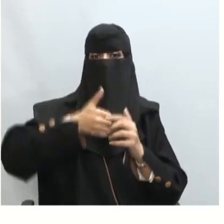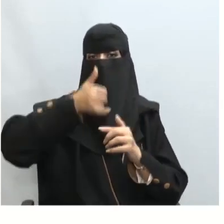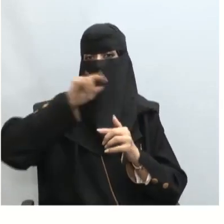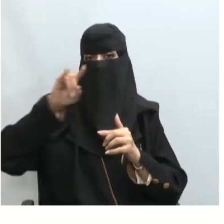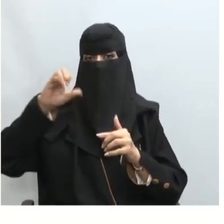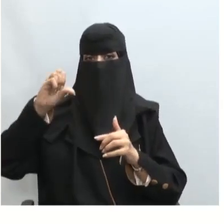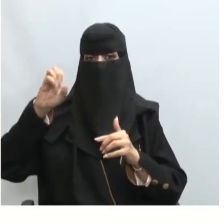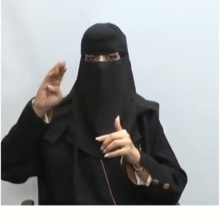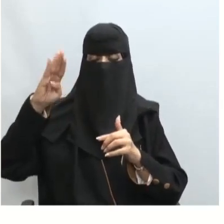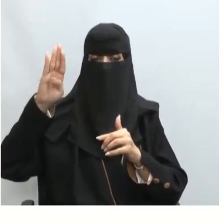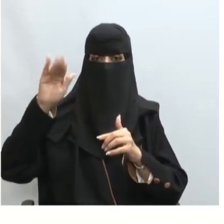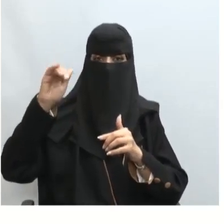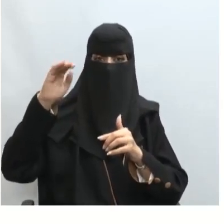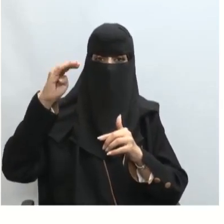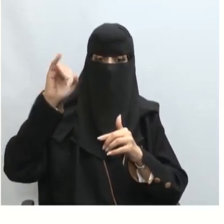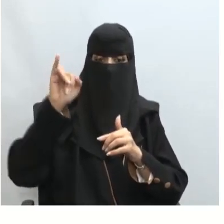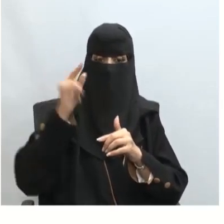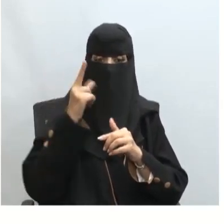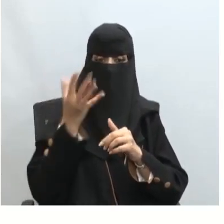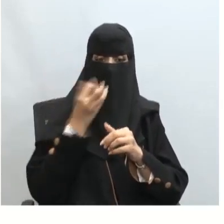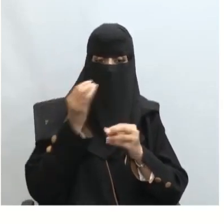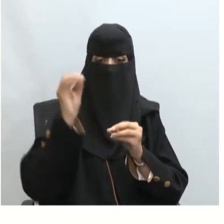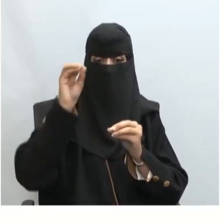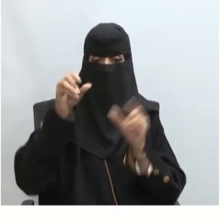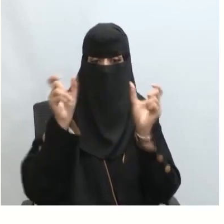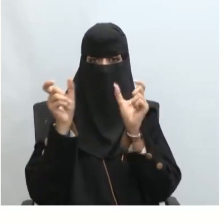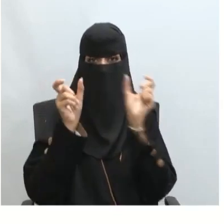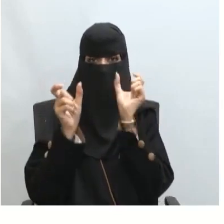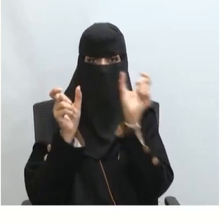للالكان يعطيني كحول